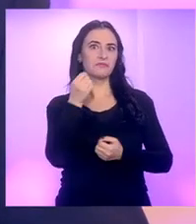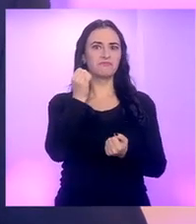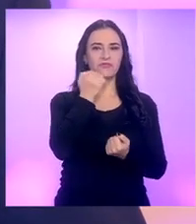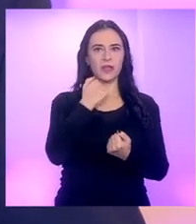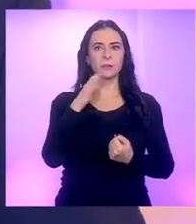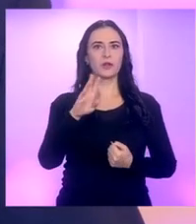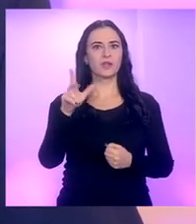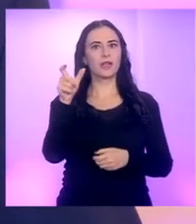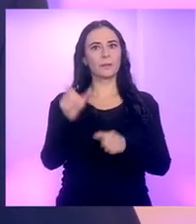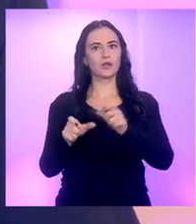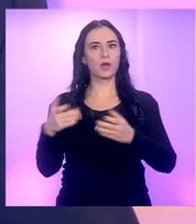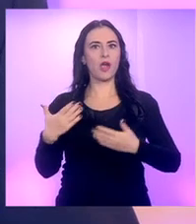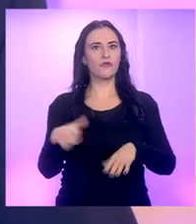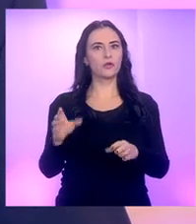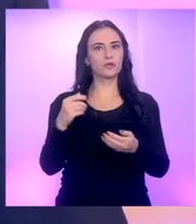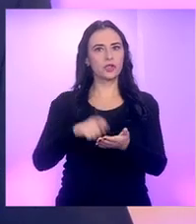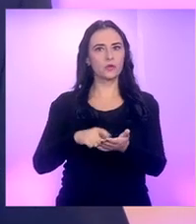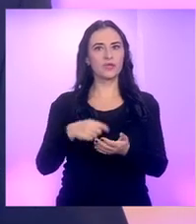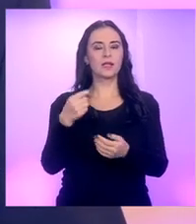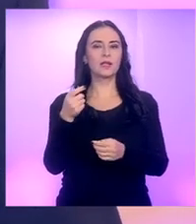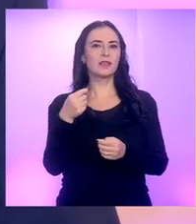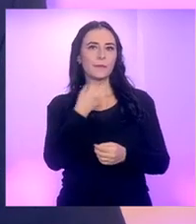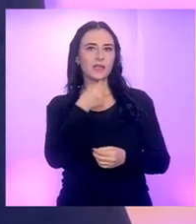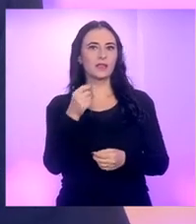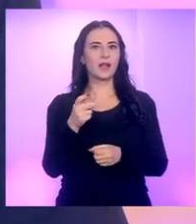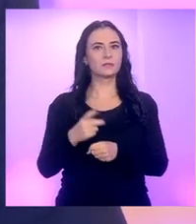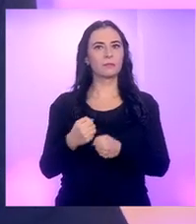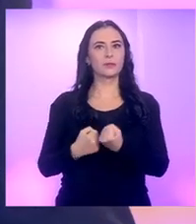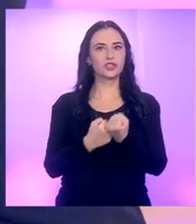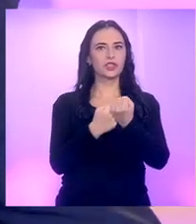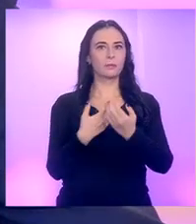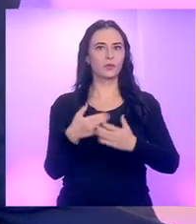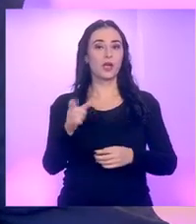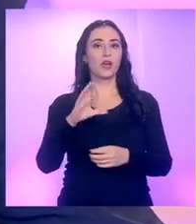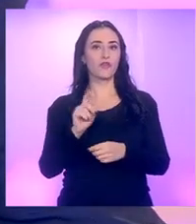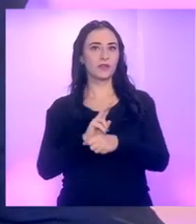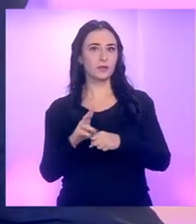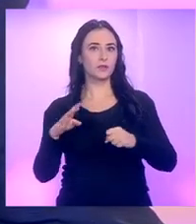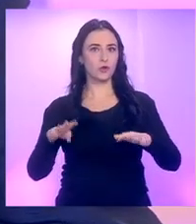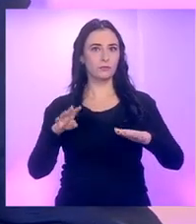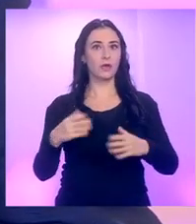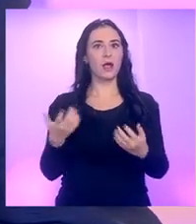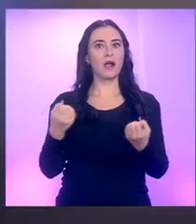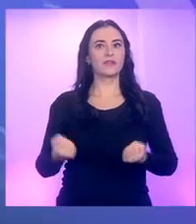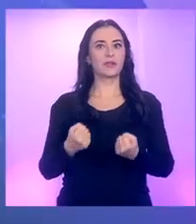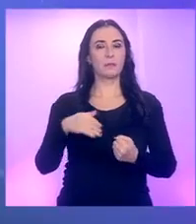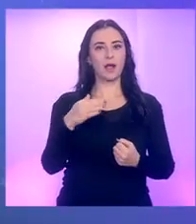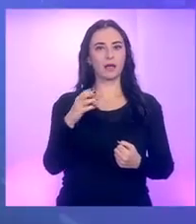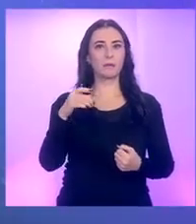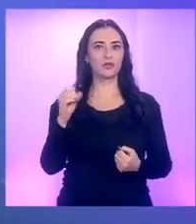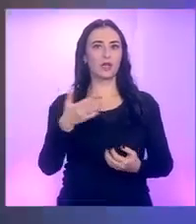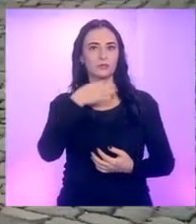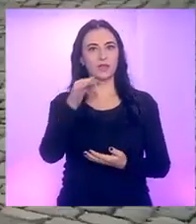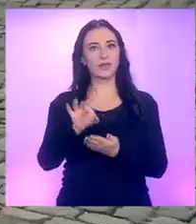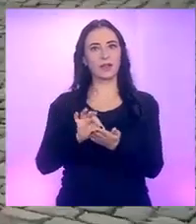apoi a cerut indemnizații de sprijin de la stat, pe motiv că pandemia le-a restricționat activitatea. Are detalii despre prejudiciul creat Maria Moiș în